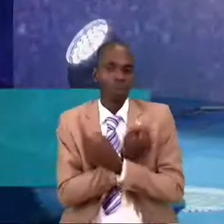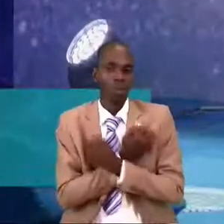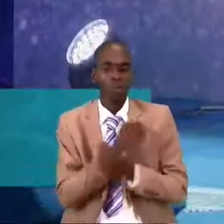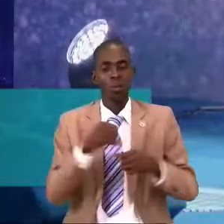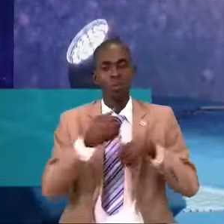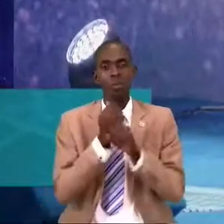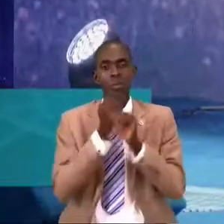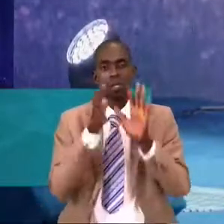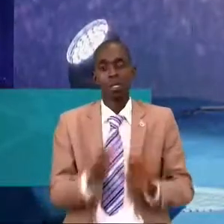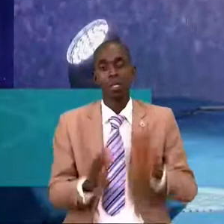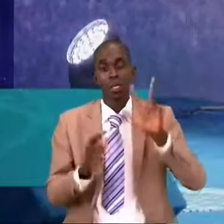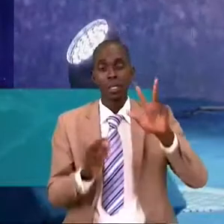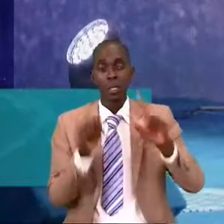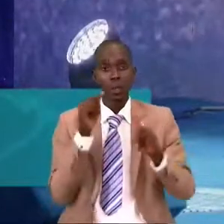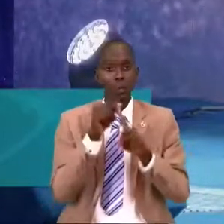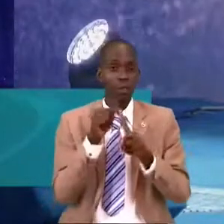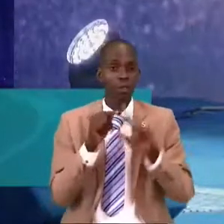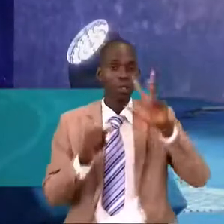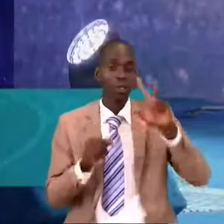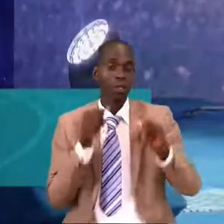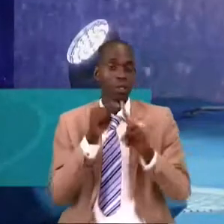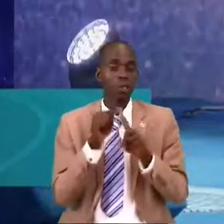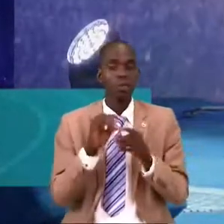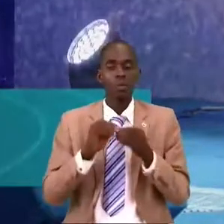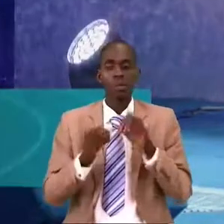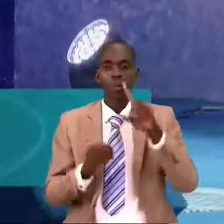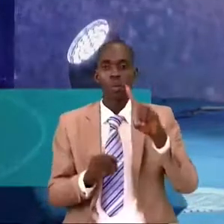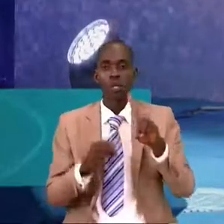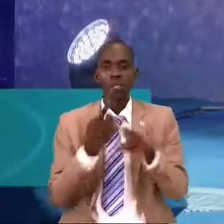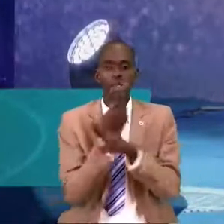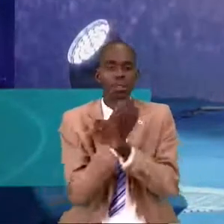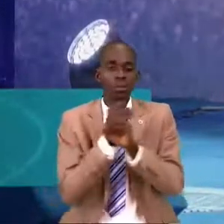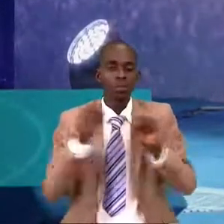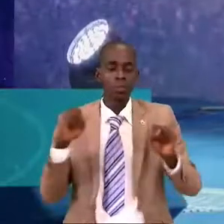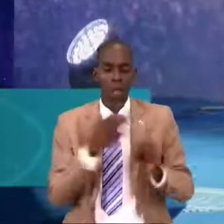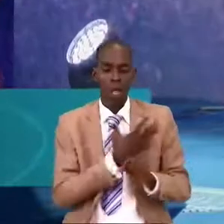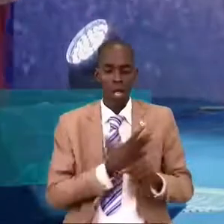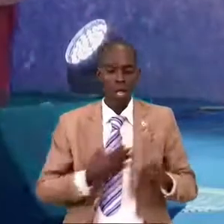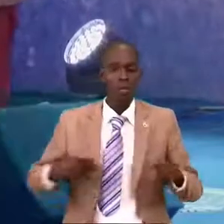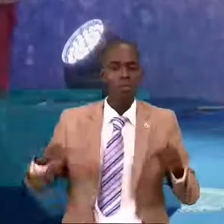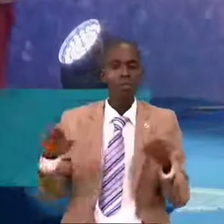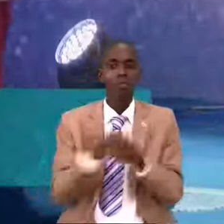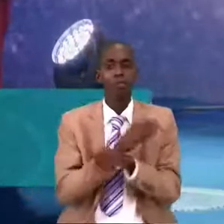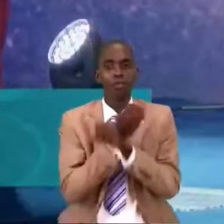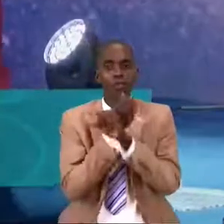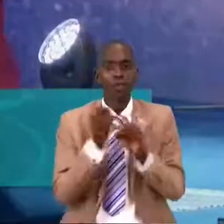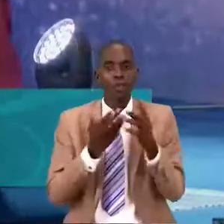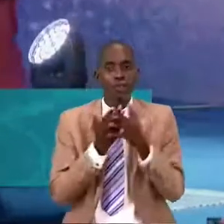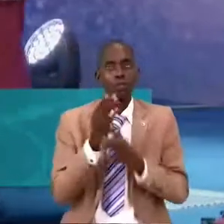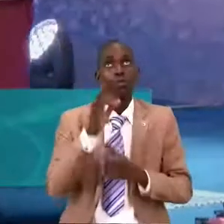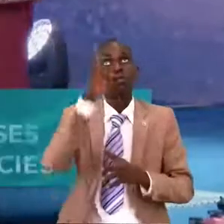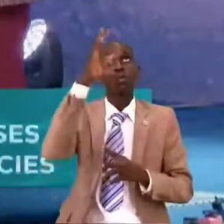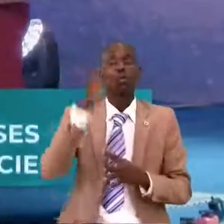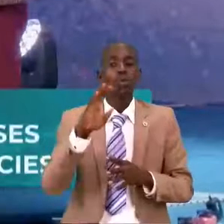plein salut par la miséricorde imméritée de Dieu. Deuxième point, le